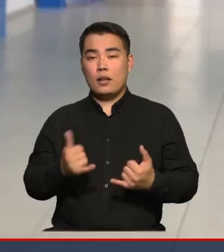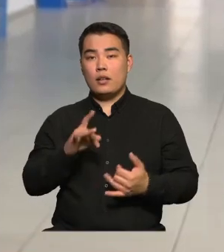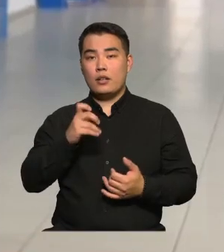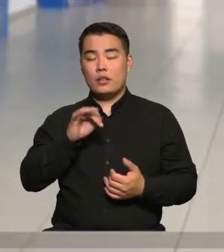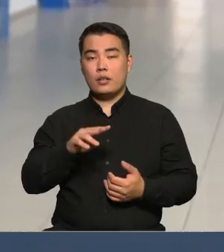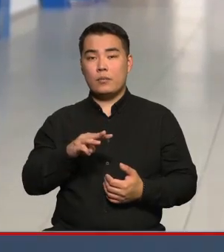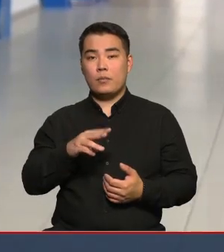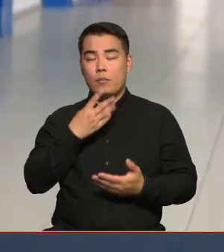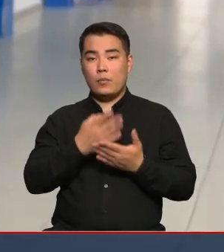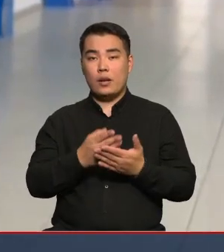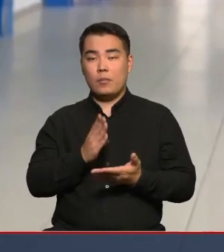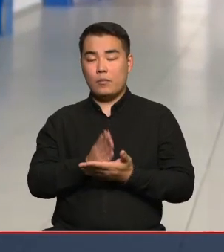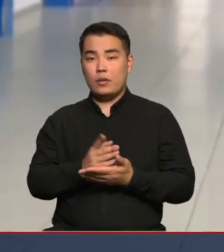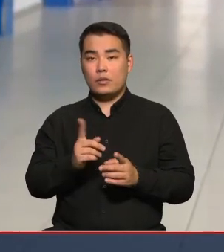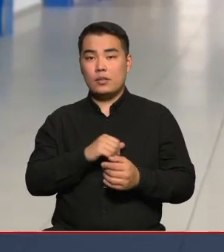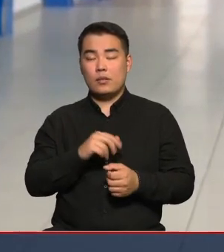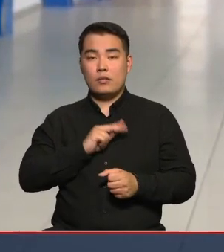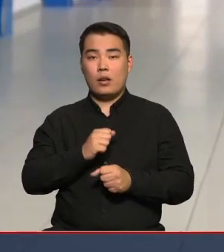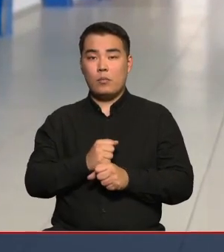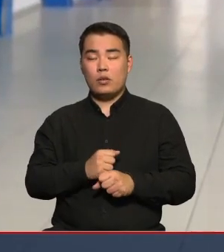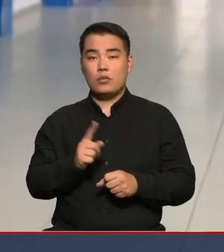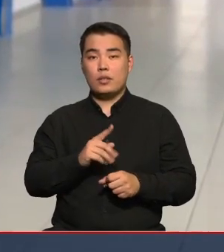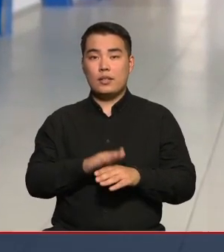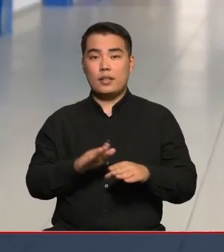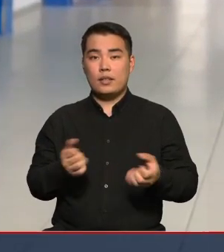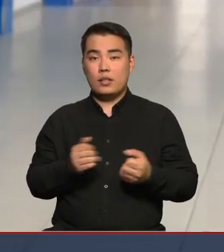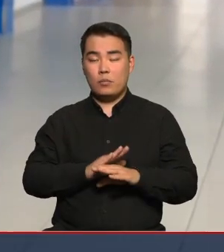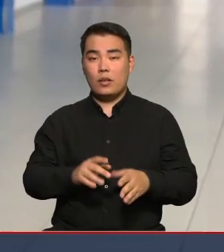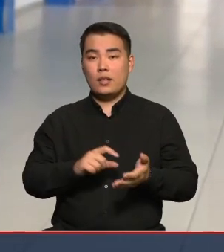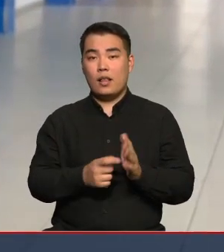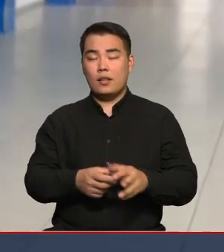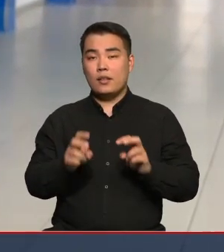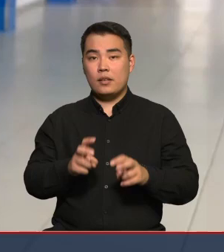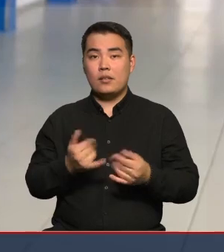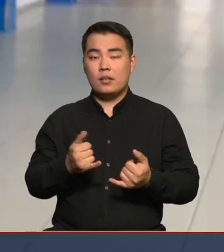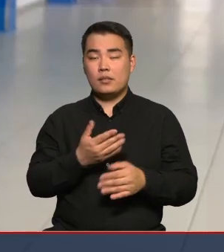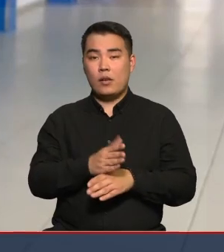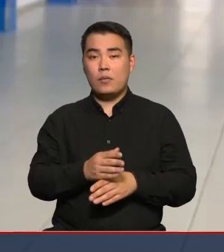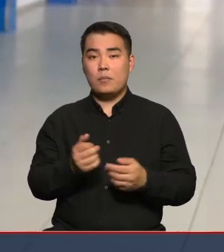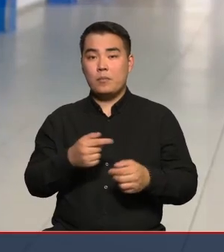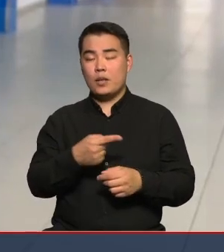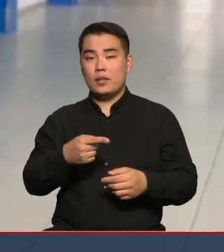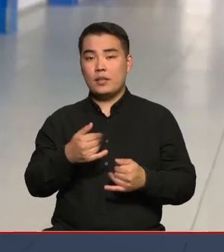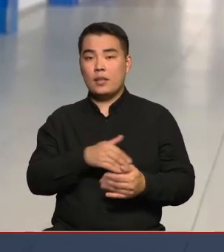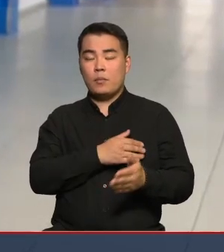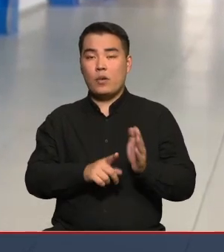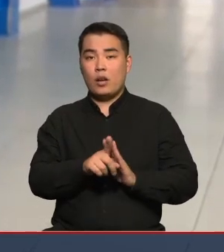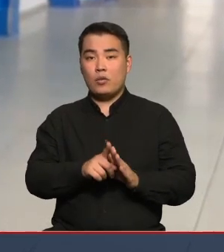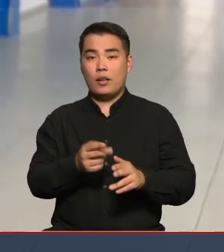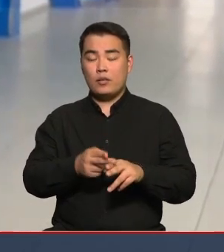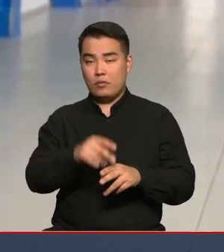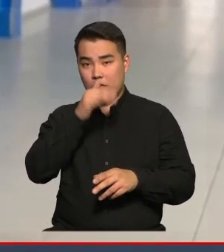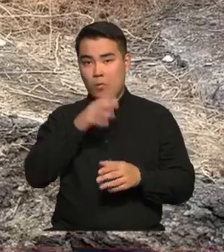детей Мы приняли такое решение чтобы наши дети не МРЗ Сидя в классах на улице уже минусовая Температура мы не можем рисковать